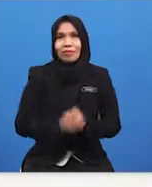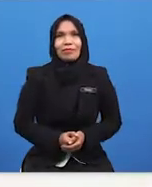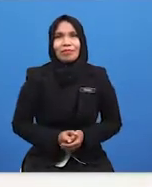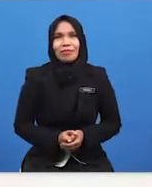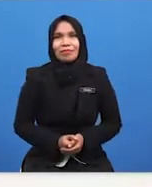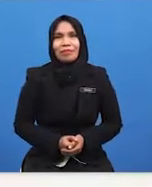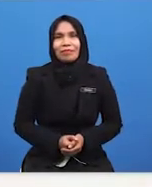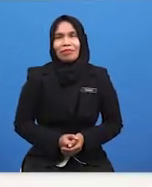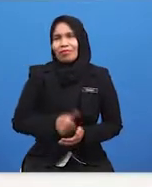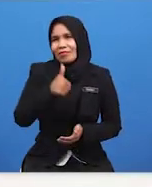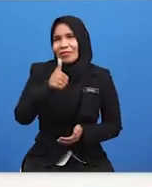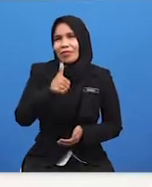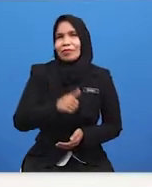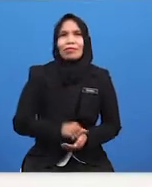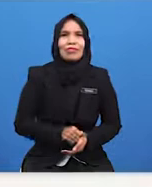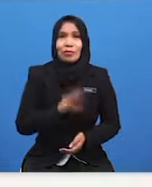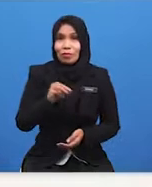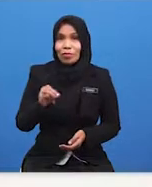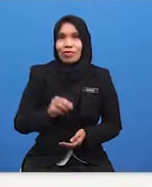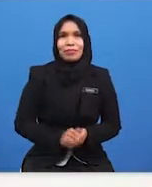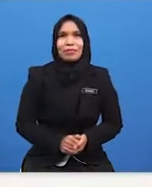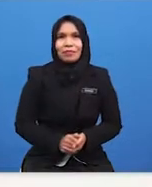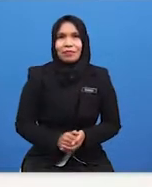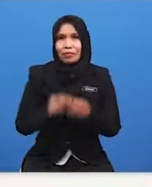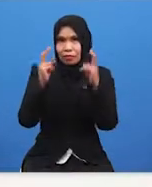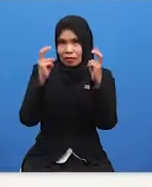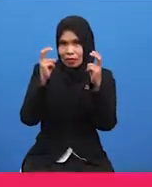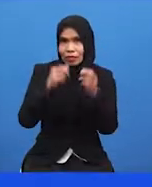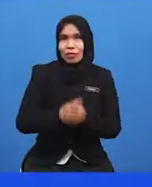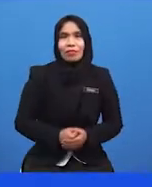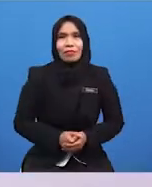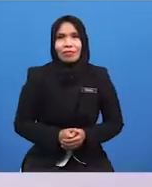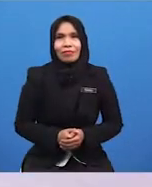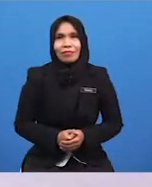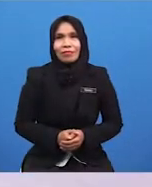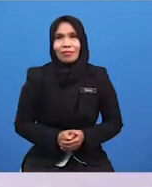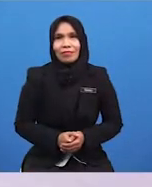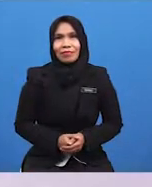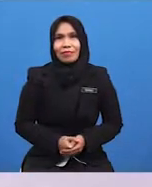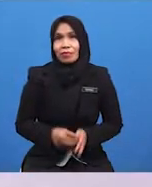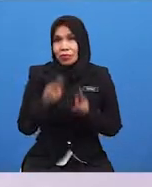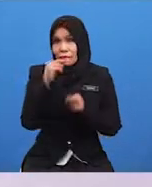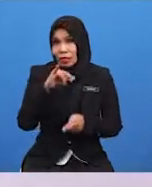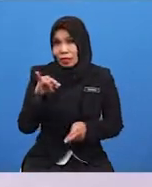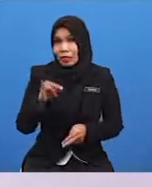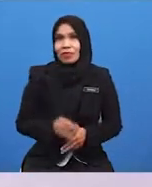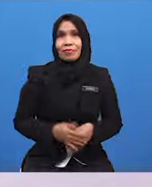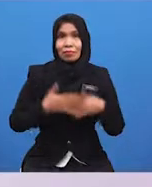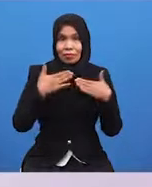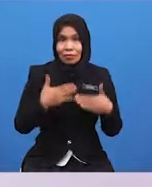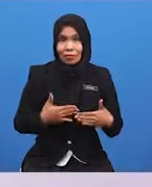hebat murid kalian takjub pembelajaran hari ini adalah hormati diri